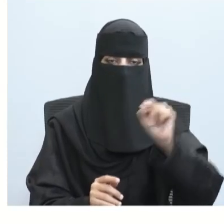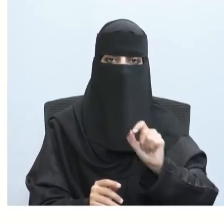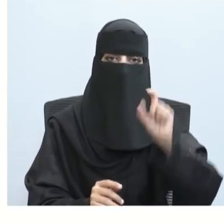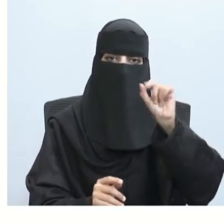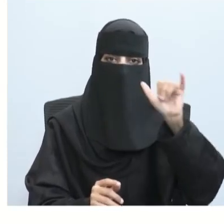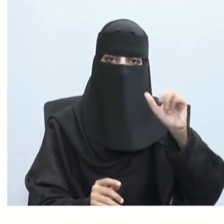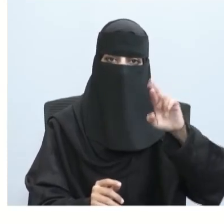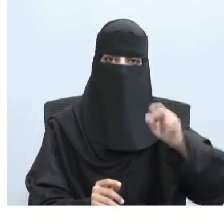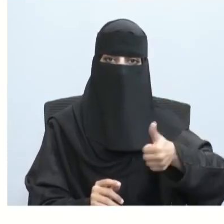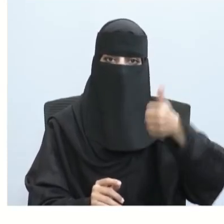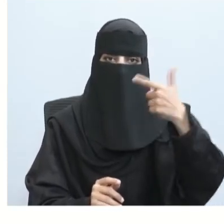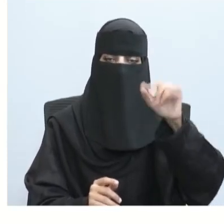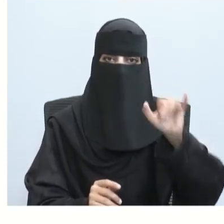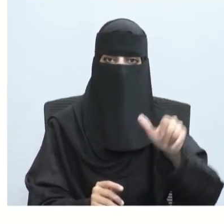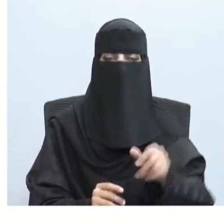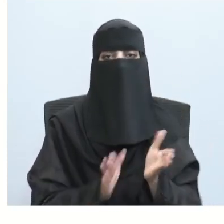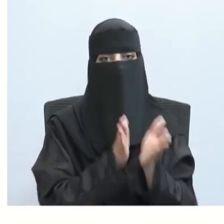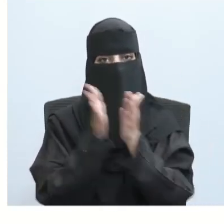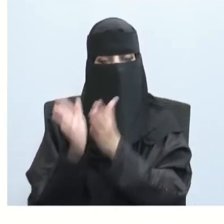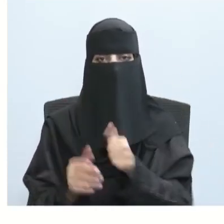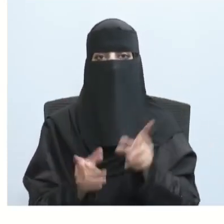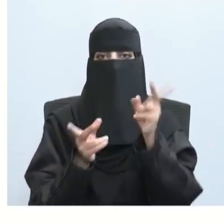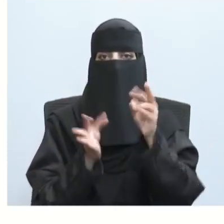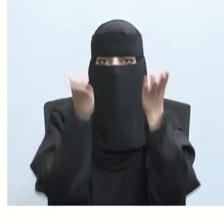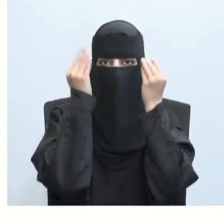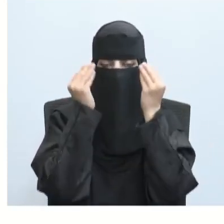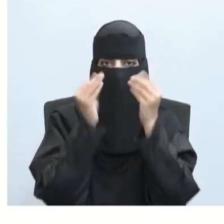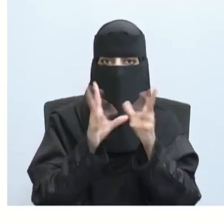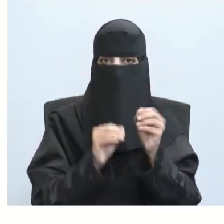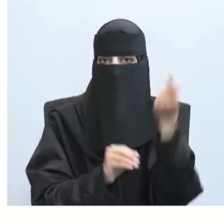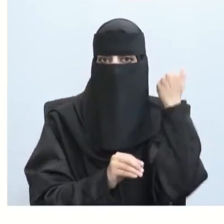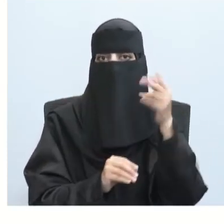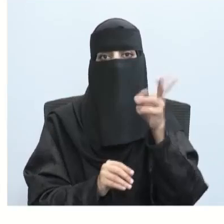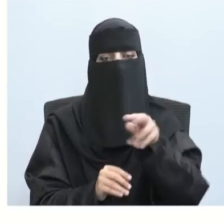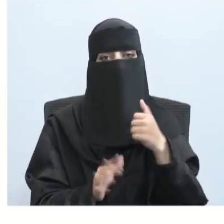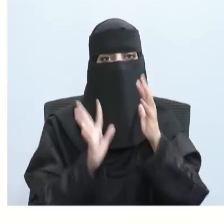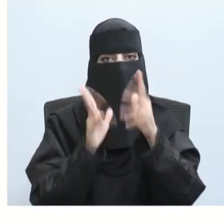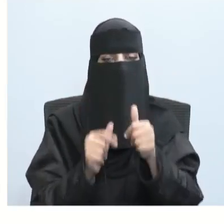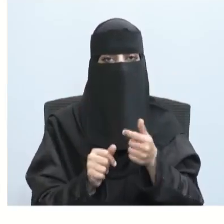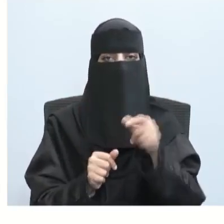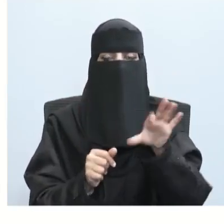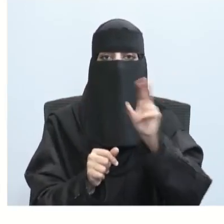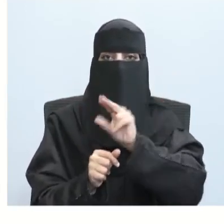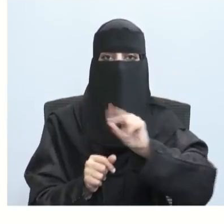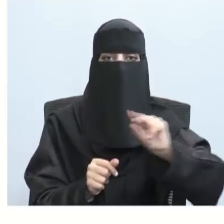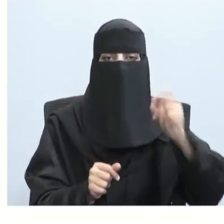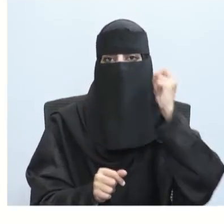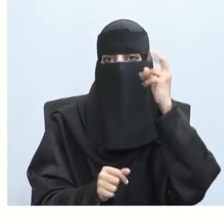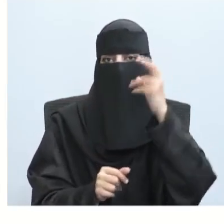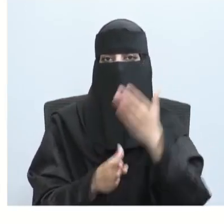الفيزيائي كذلك تعرفنا في درسنا للحصه الماضيه على امثله